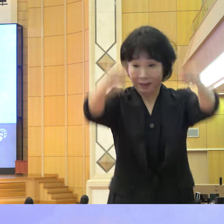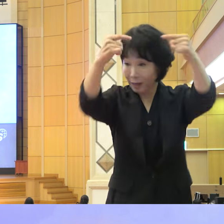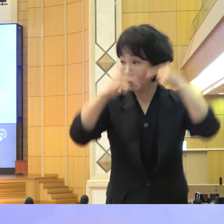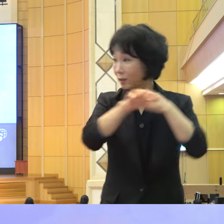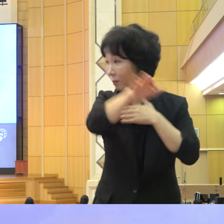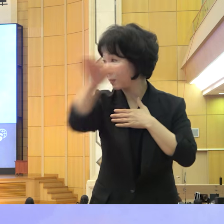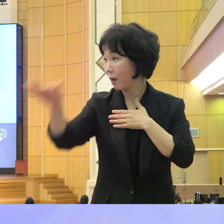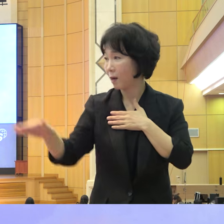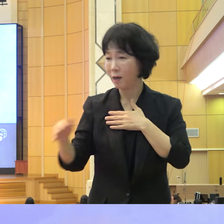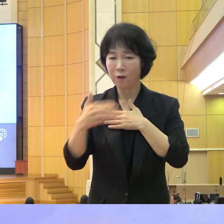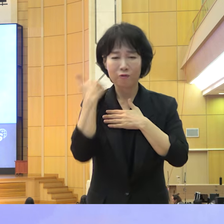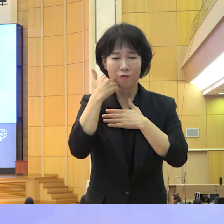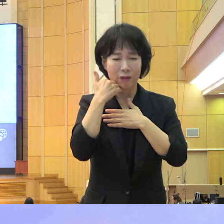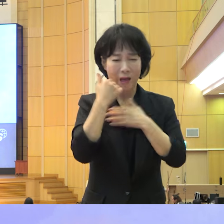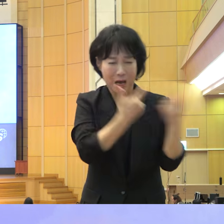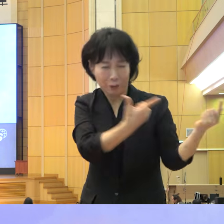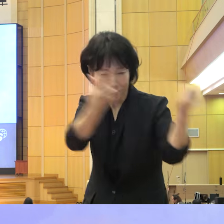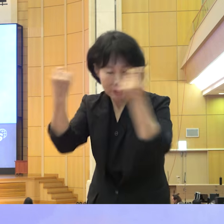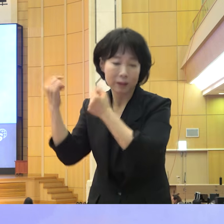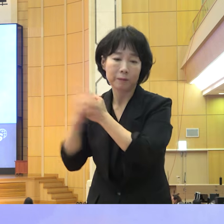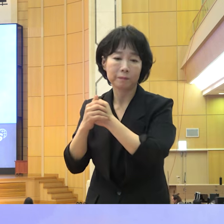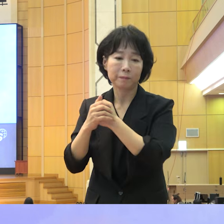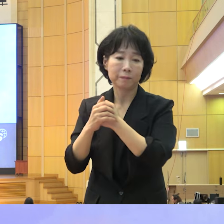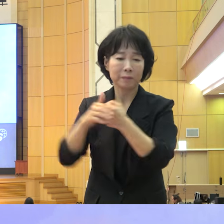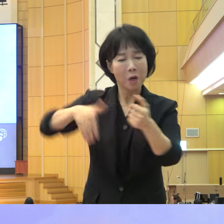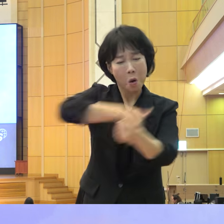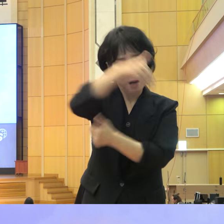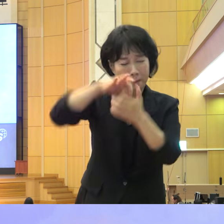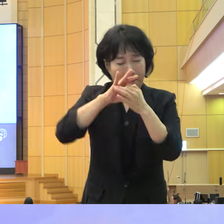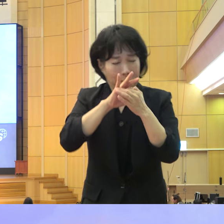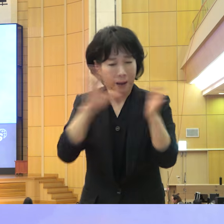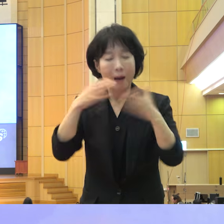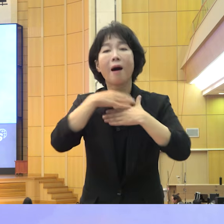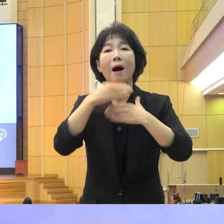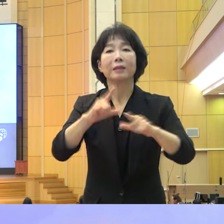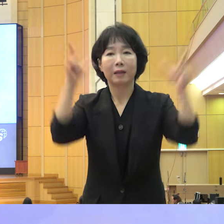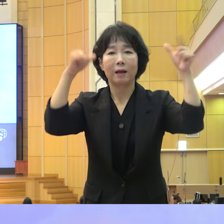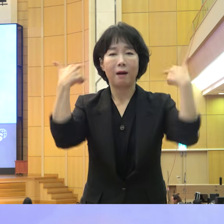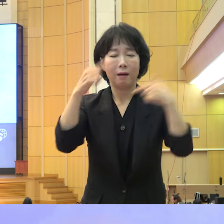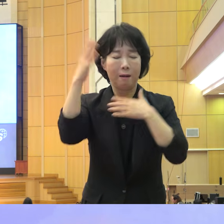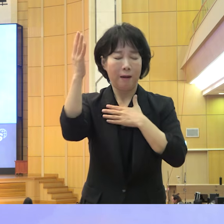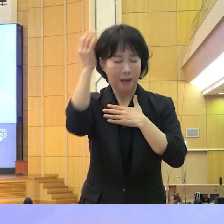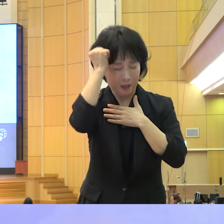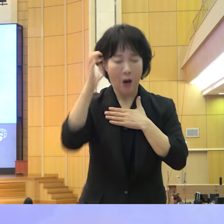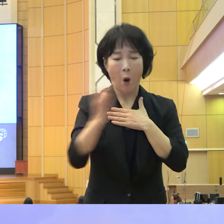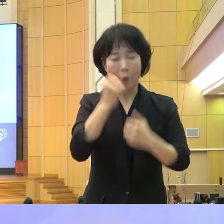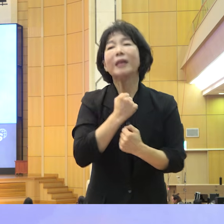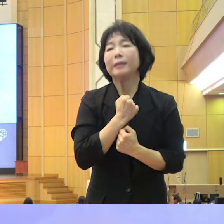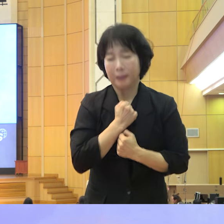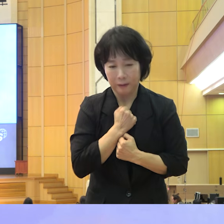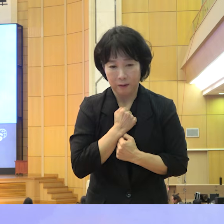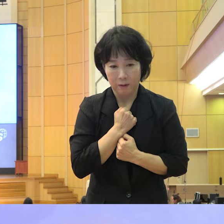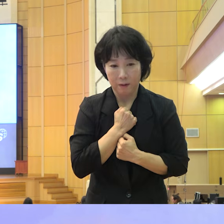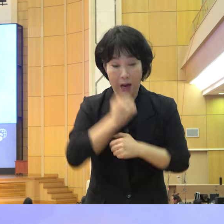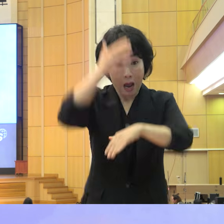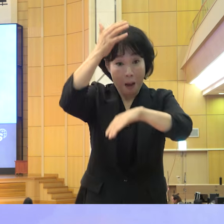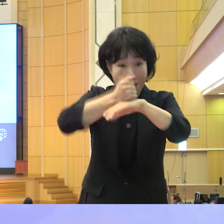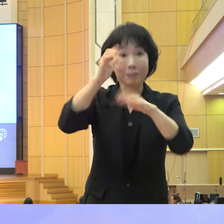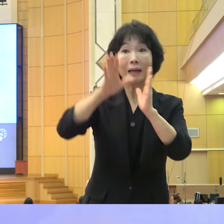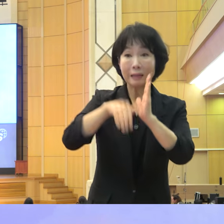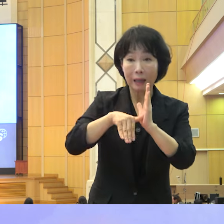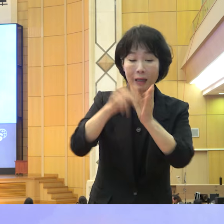참석한 사람들은 한 무도 빠짐없이 어떠한 경우라도 안식일을 거룩히 지키며, 그리고 마지막